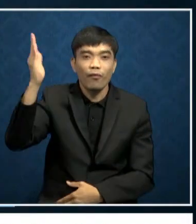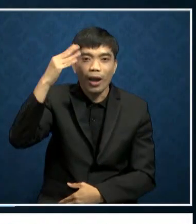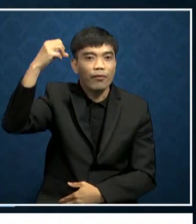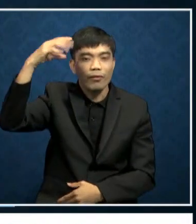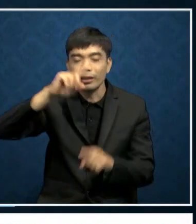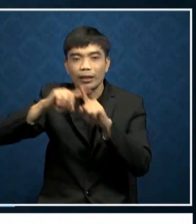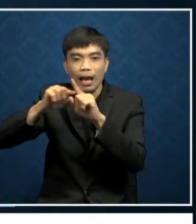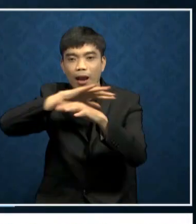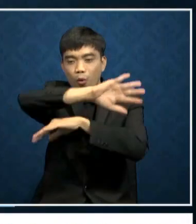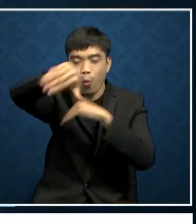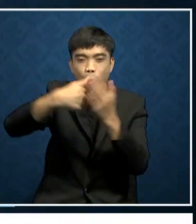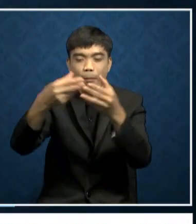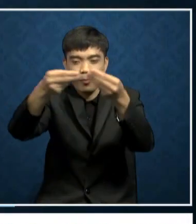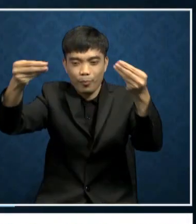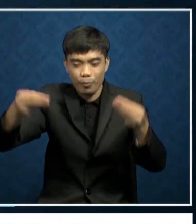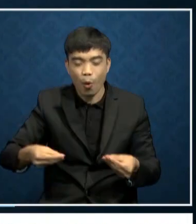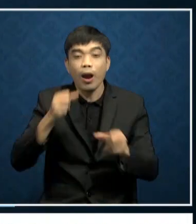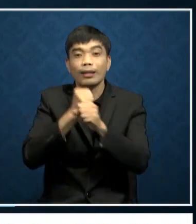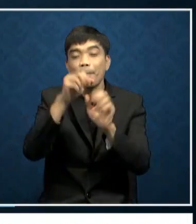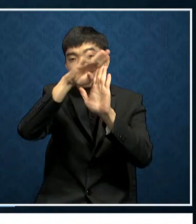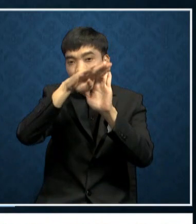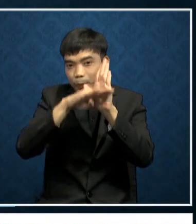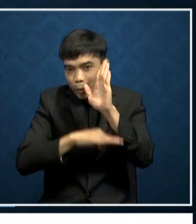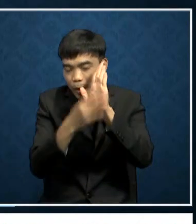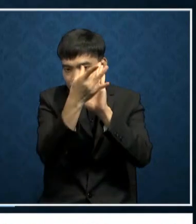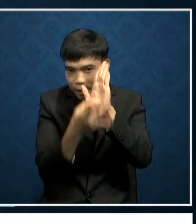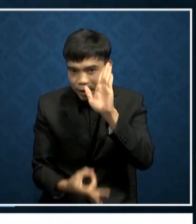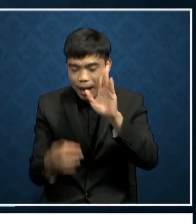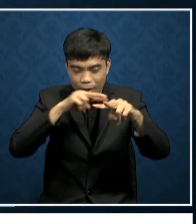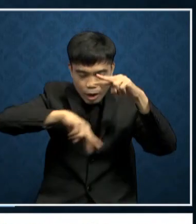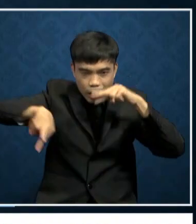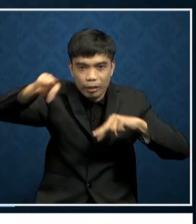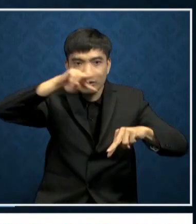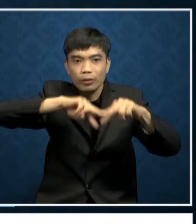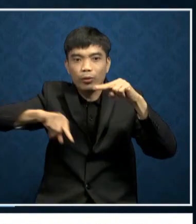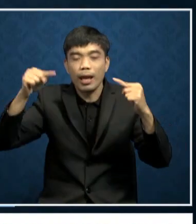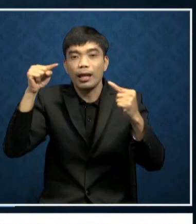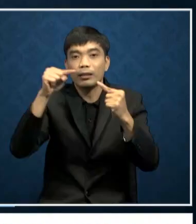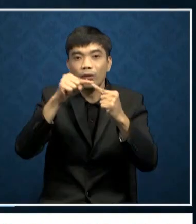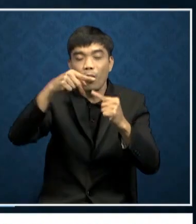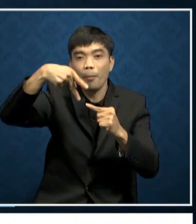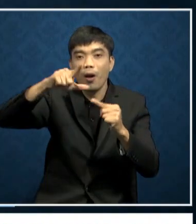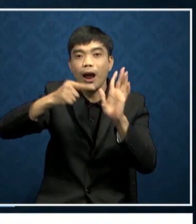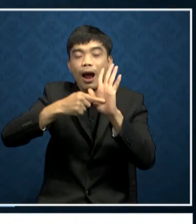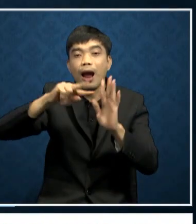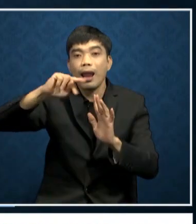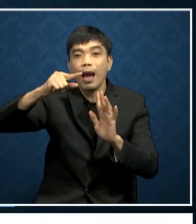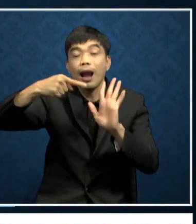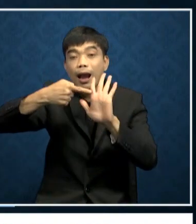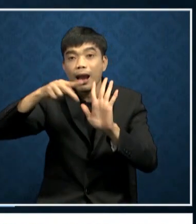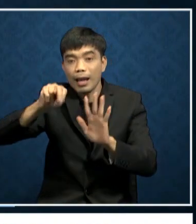ฉบับผลการดำเนินงานการกำกับการประกอบกิจการพลังงานประจำปีงประมาณ